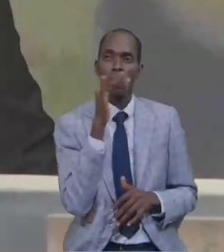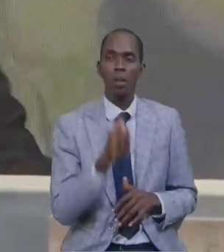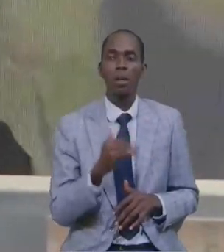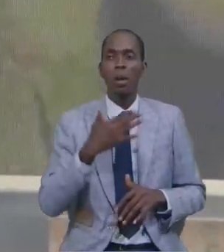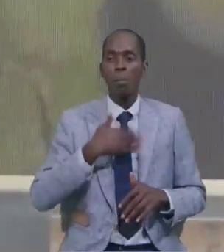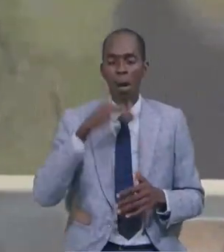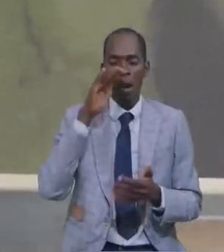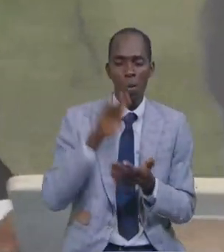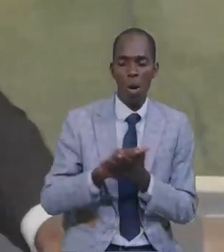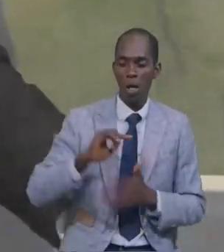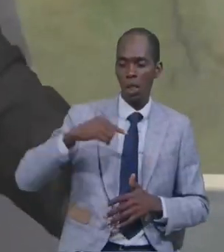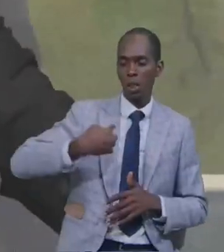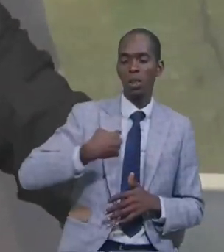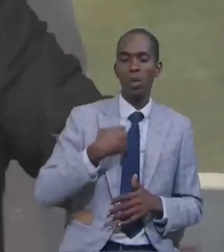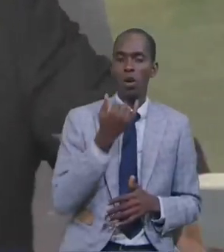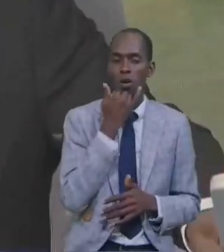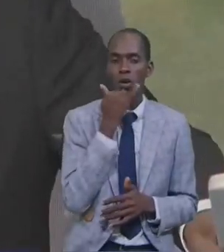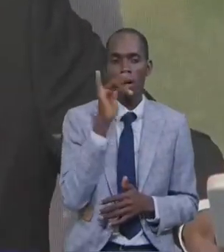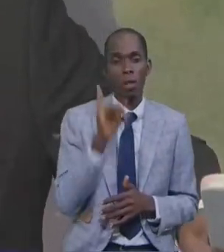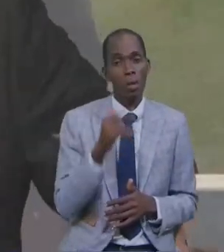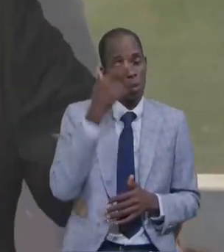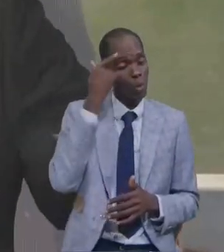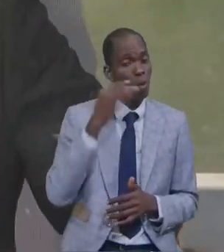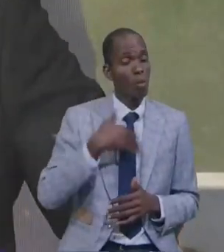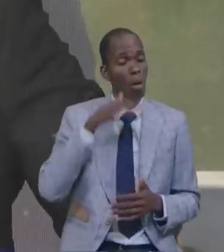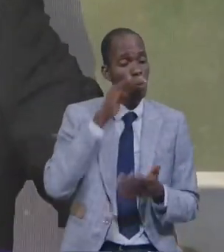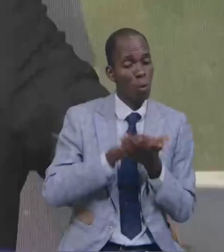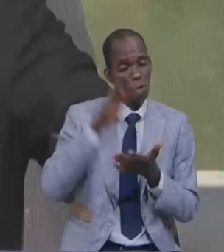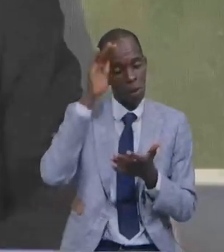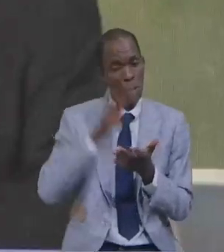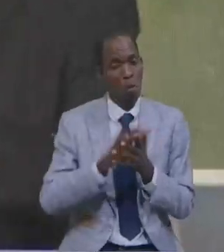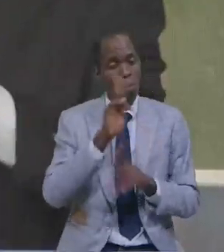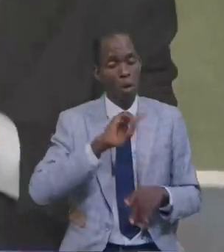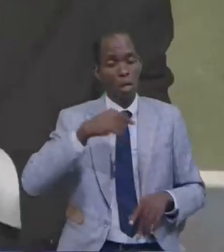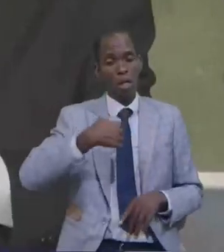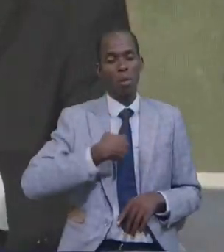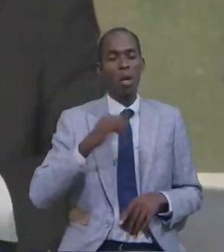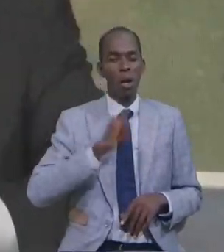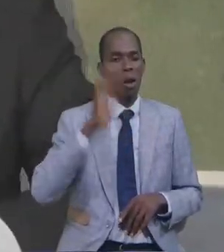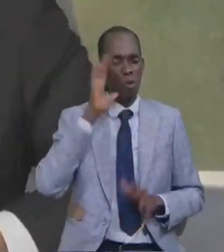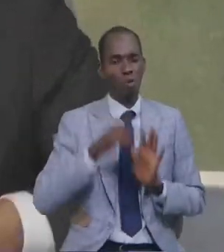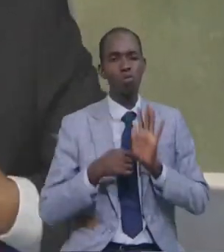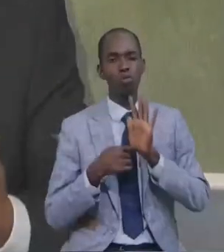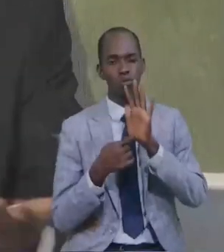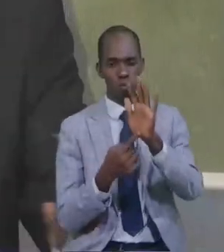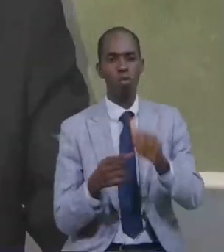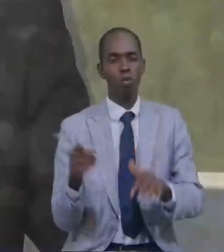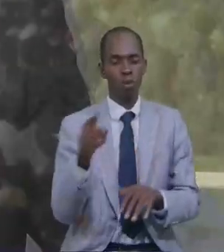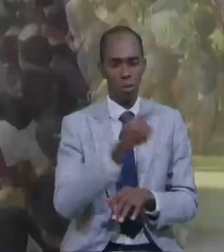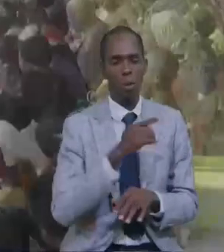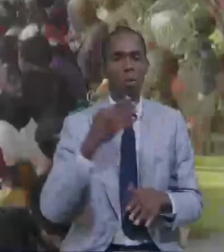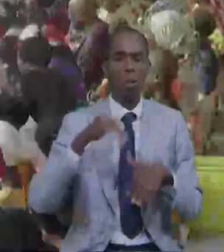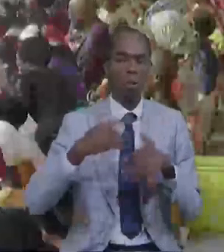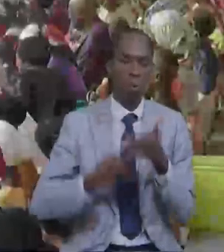ami, tu n'as pas l'intégrité. Et ce qui arrive a